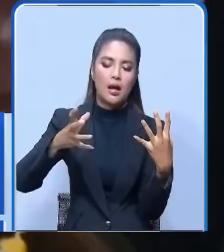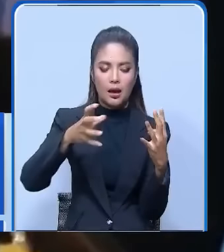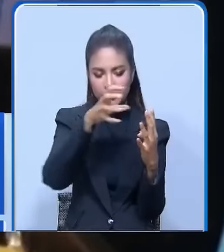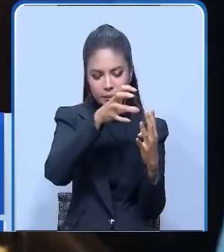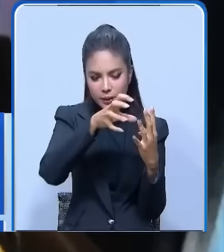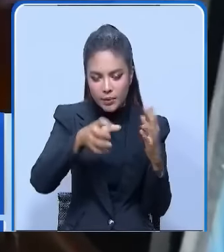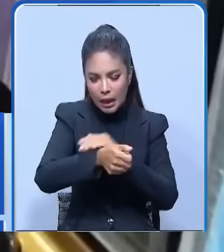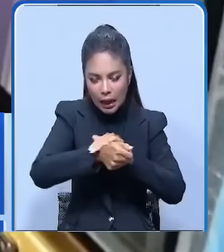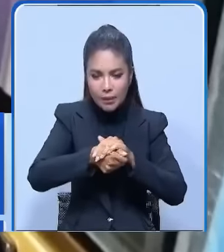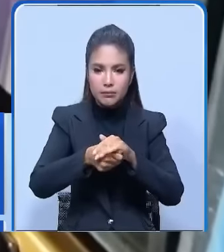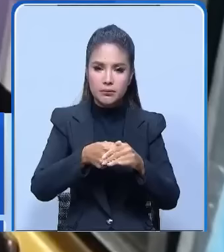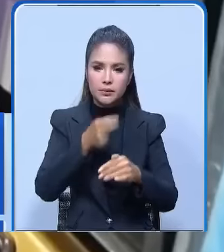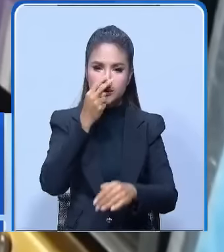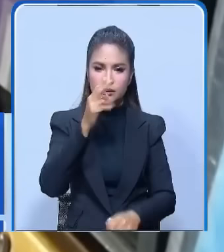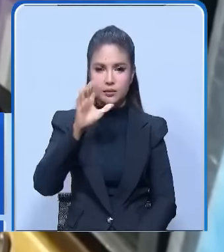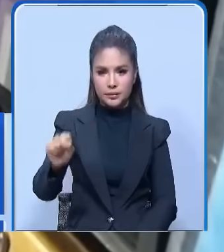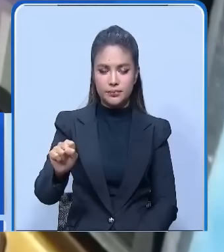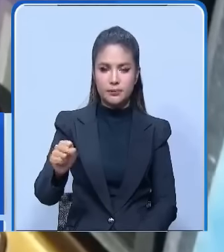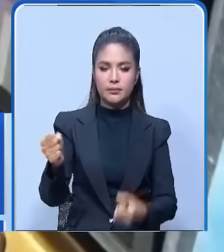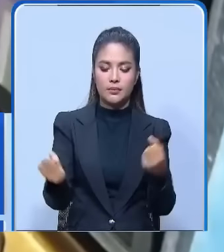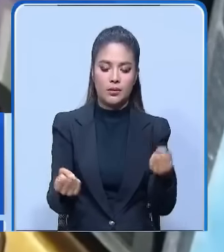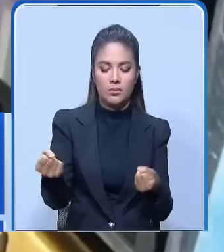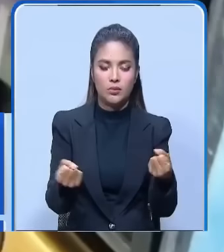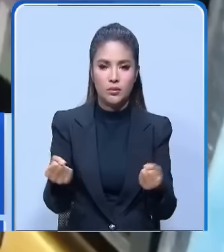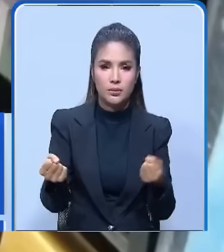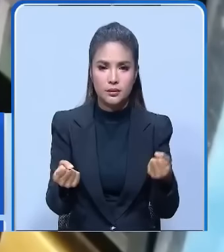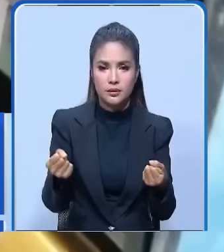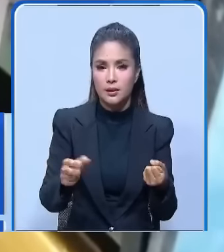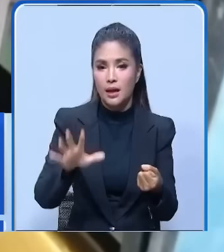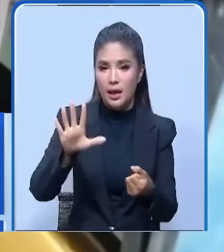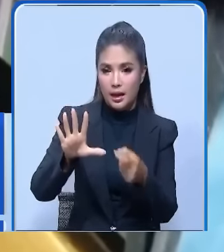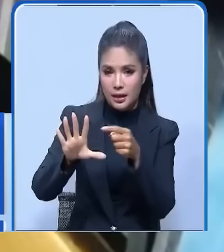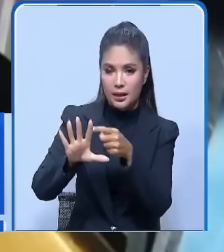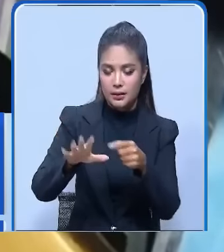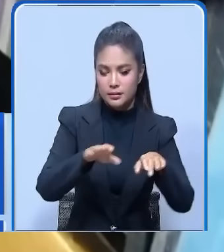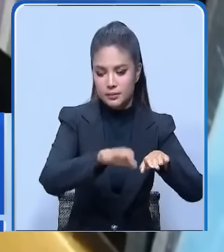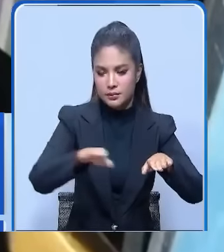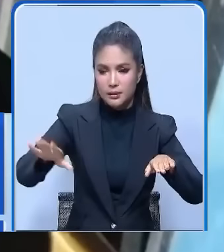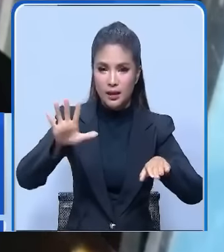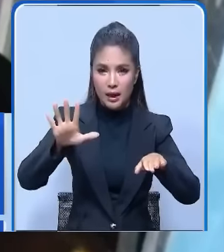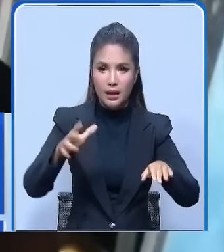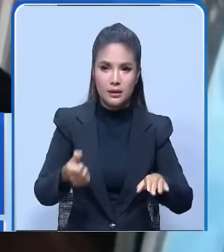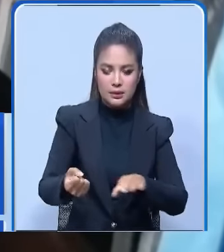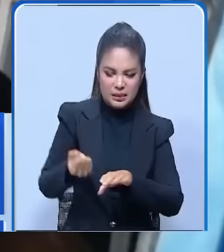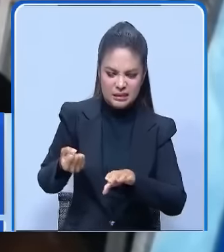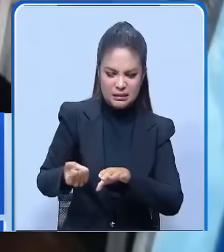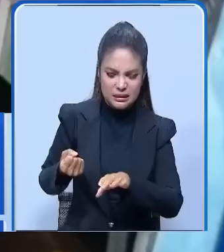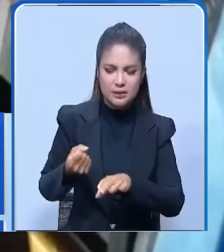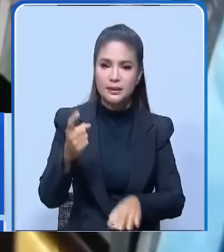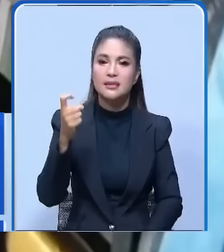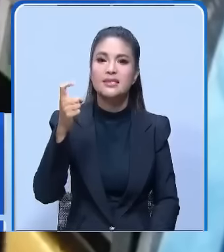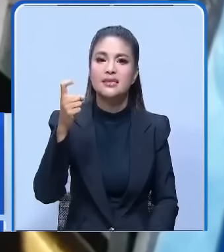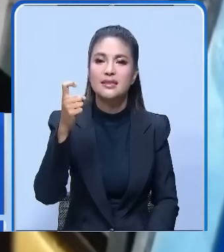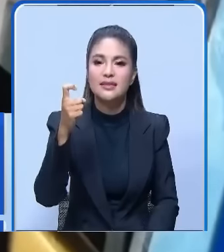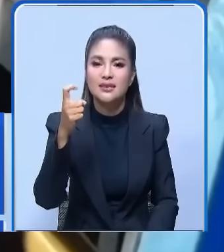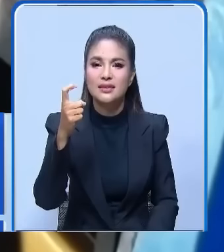นที่ร่วมสังเกตการค่ะยังพบว่ารถทั้ง5คันที่อายัดไว้เนี่ยประตูฉุกเฉินไม่สามารถเปิดได้นักข่าวของเราลอง